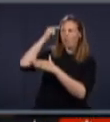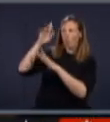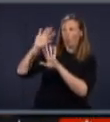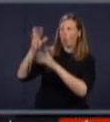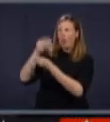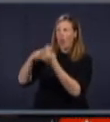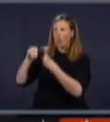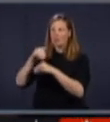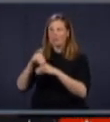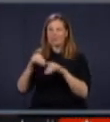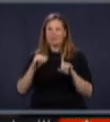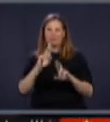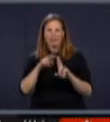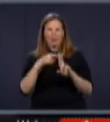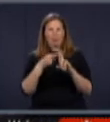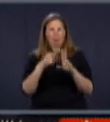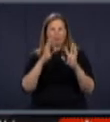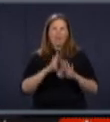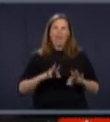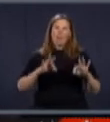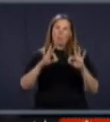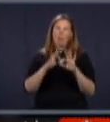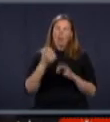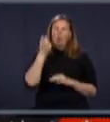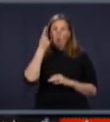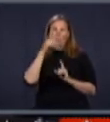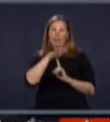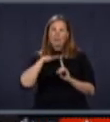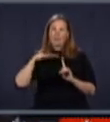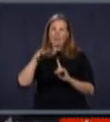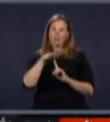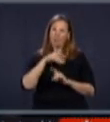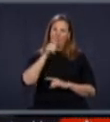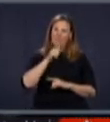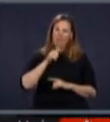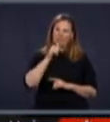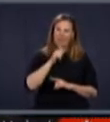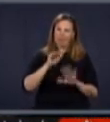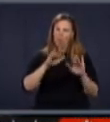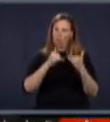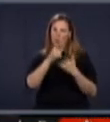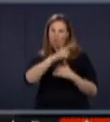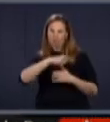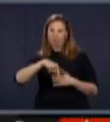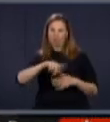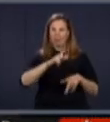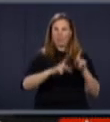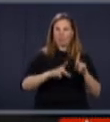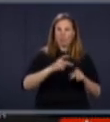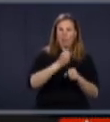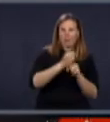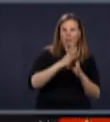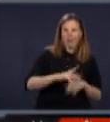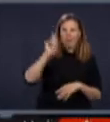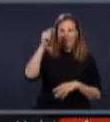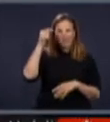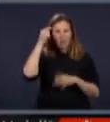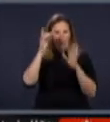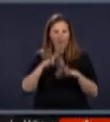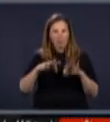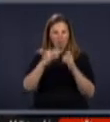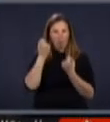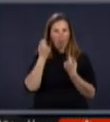prendre l'indulgence, la compréhension. C'est certain, là, on doit tous comprendre que, je le disais même